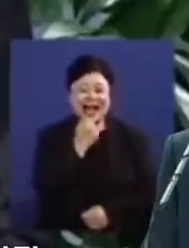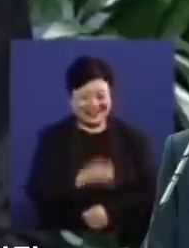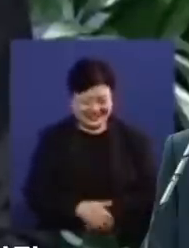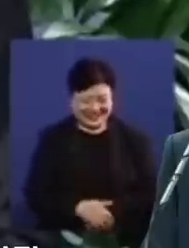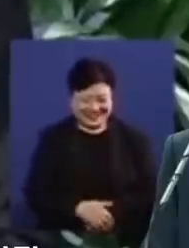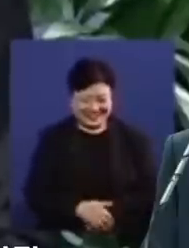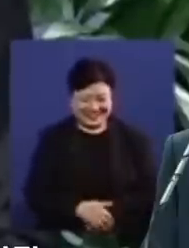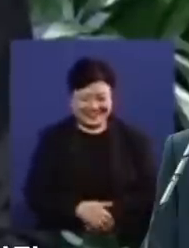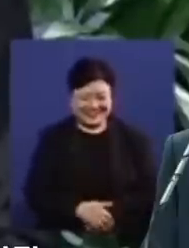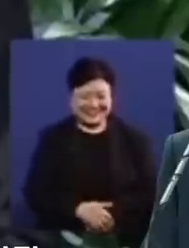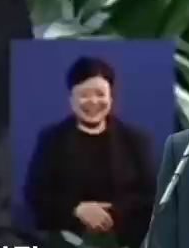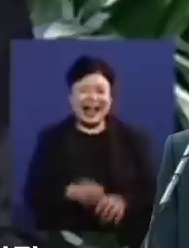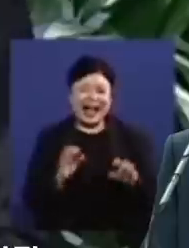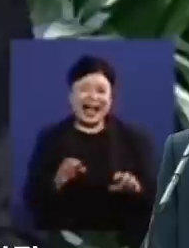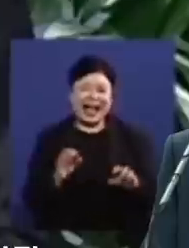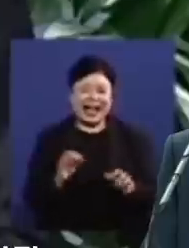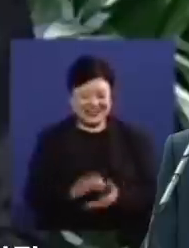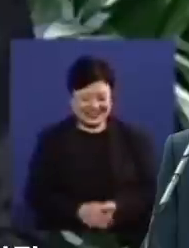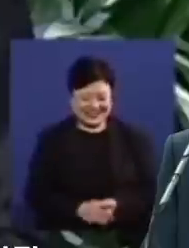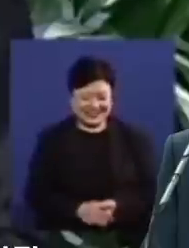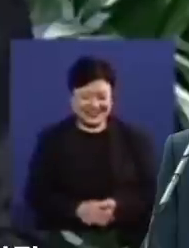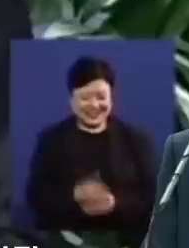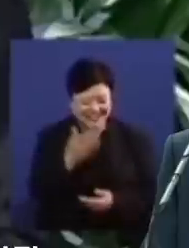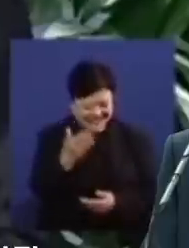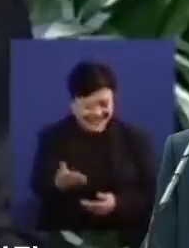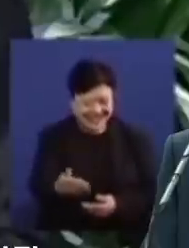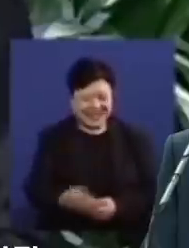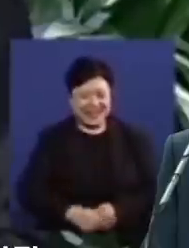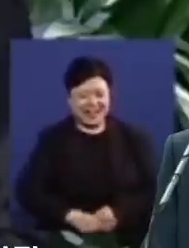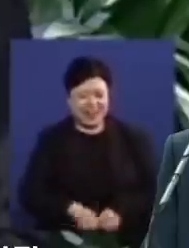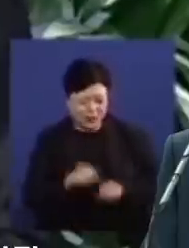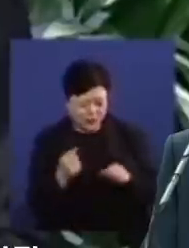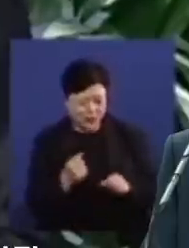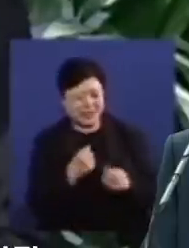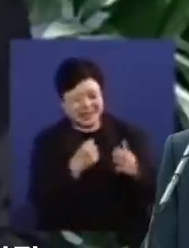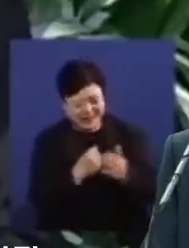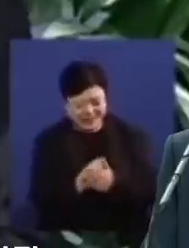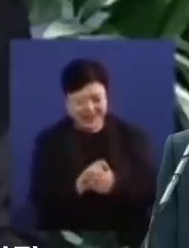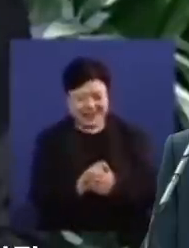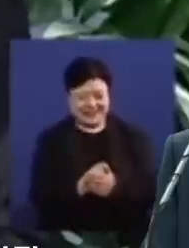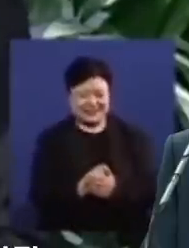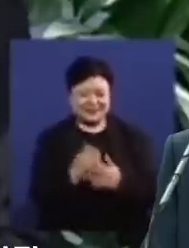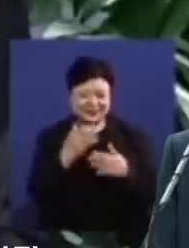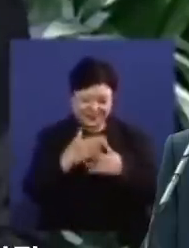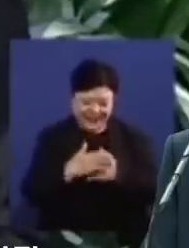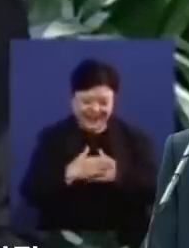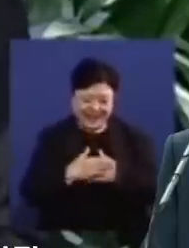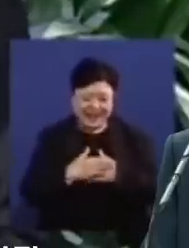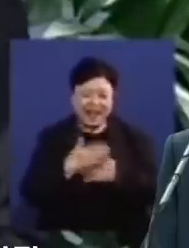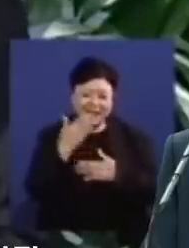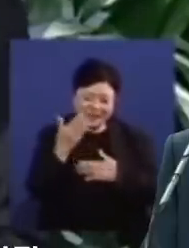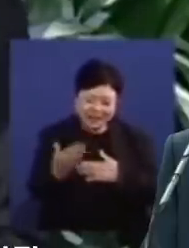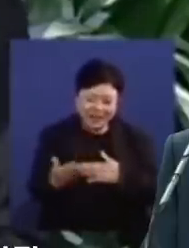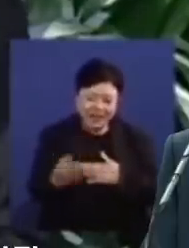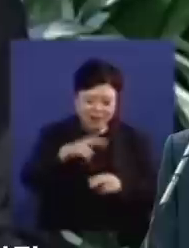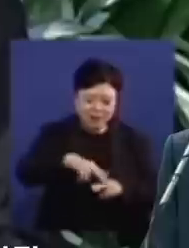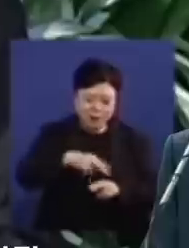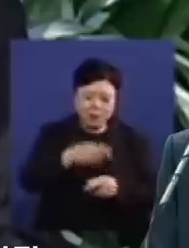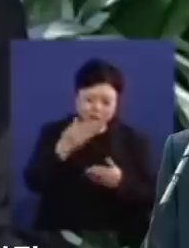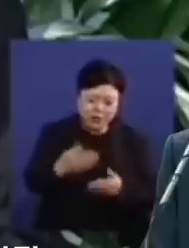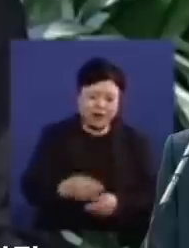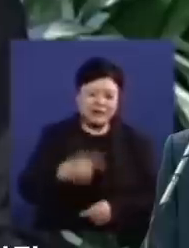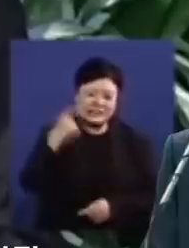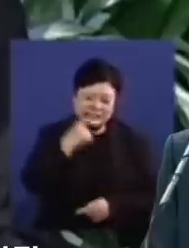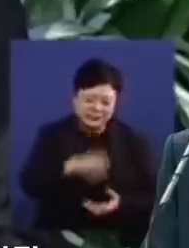너 들웃음을 쓰면서 바로 자네가 내게 순종하면 내가 자네에게 주려고